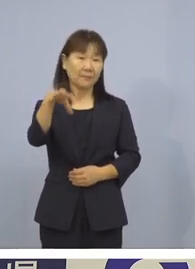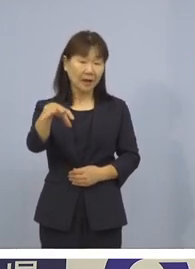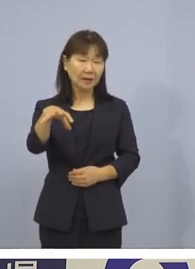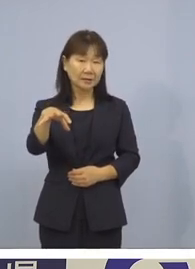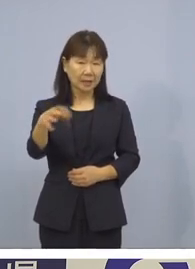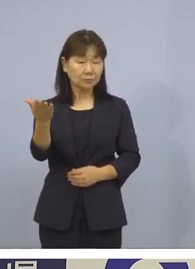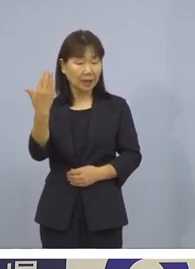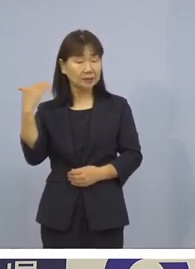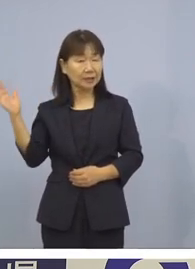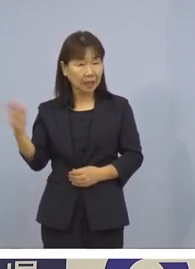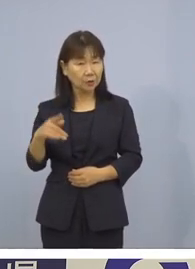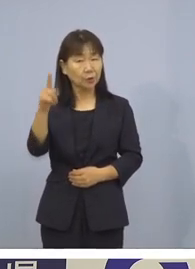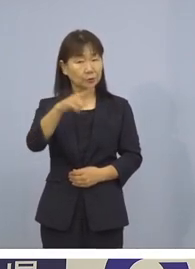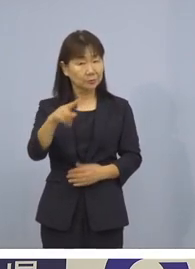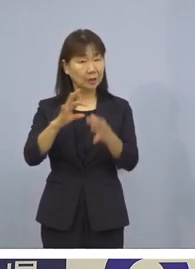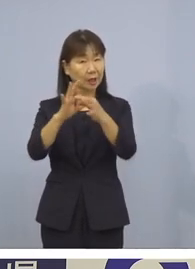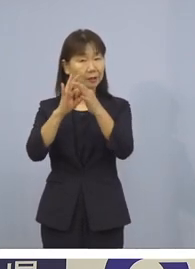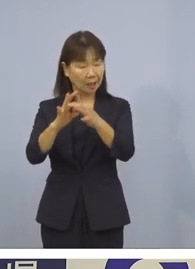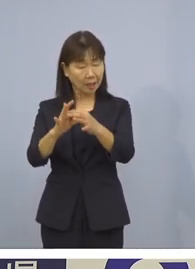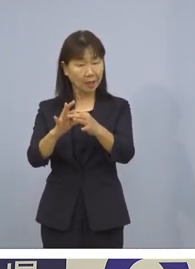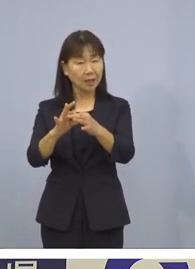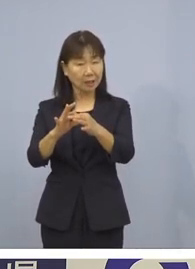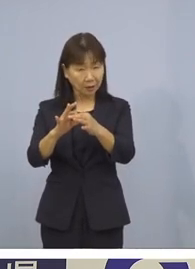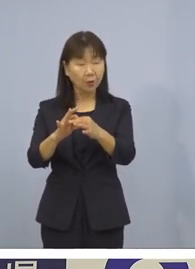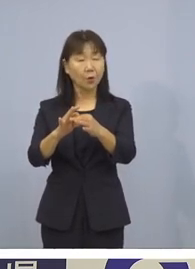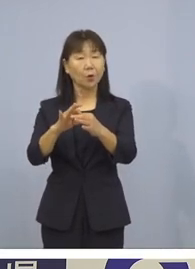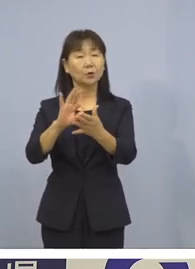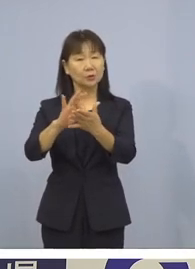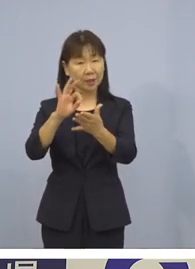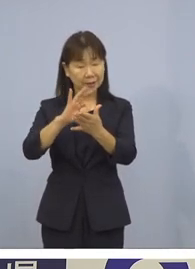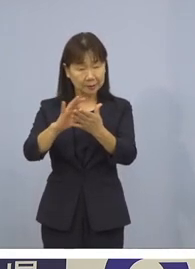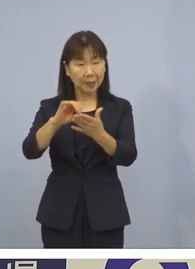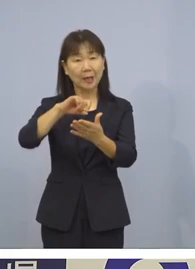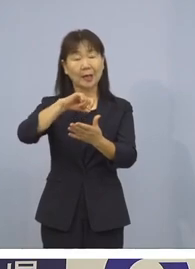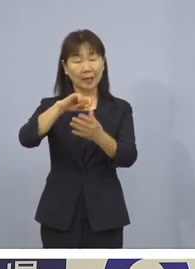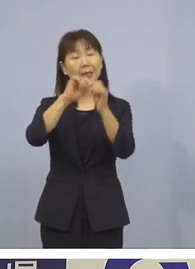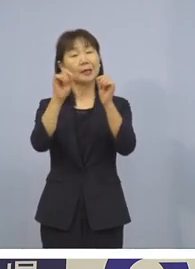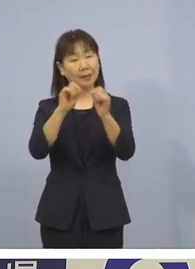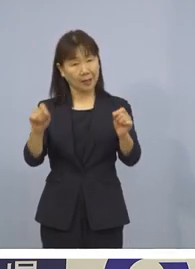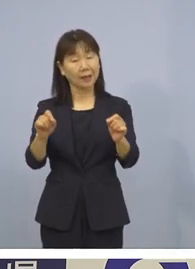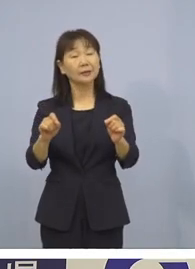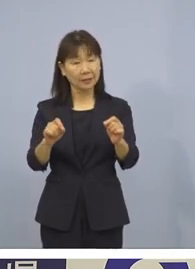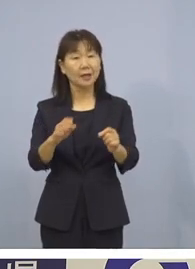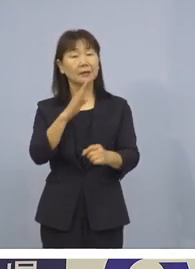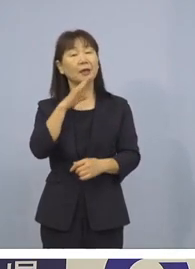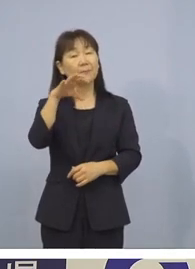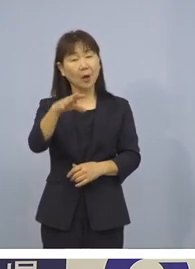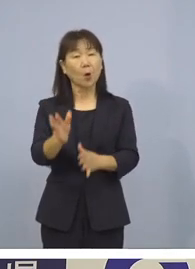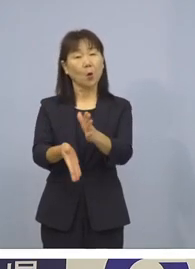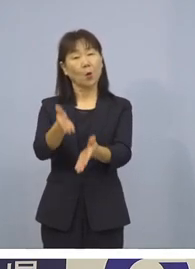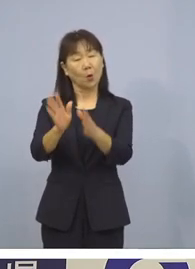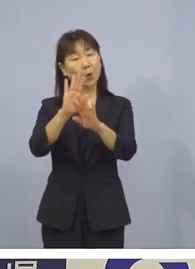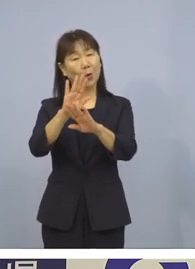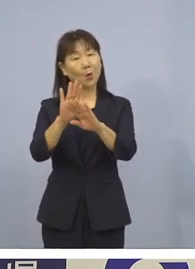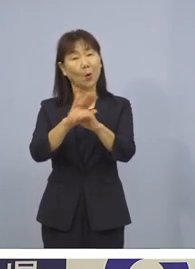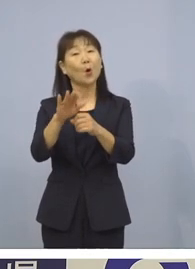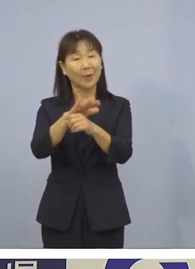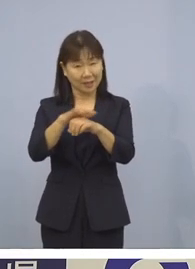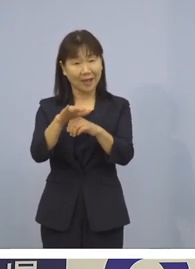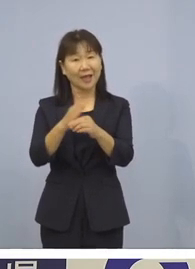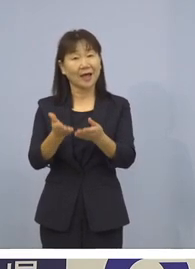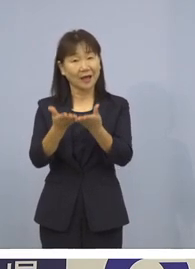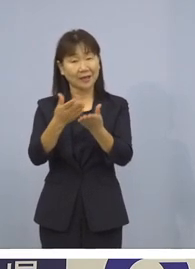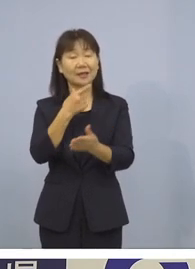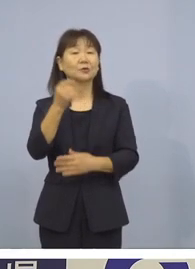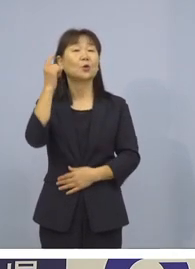脈を生かして頑張った成果だと思っています。私がどうこうというよりは現場を褒めてあげたいと思います。ただそうは言ってもそれでは甘んじてはい